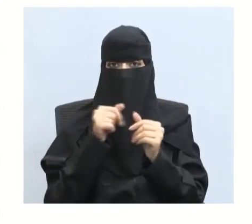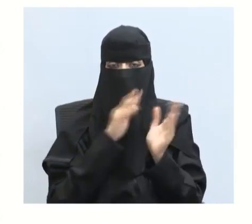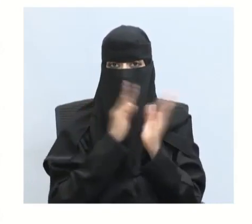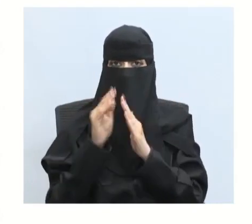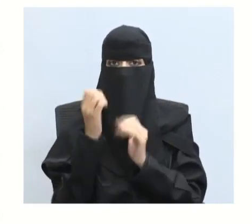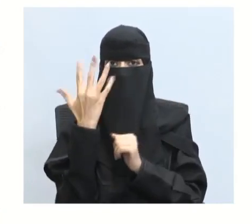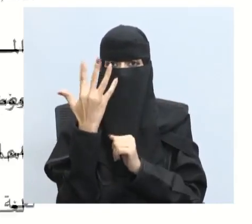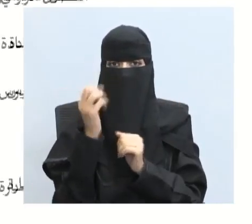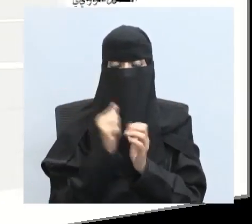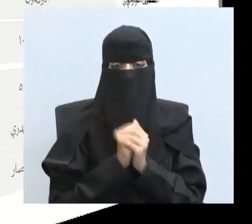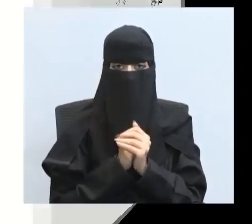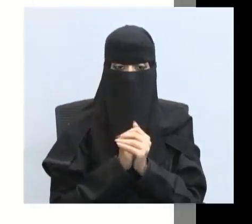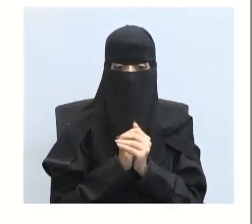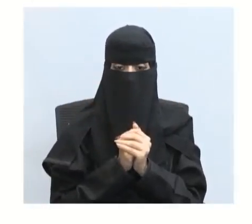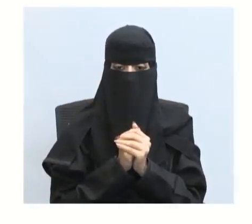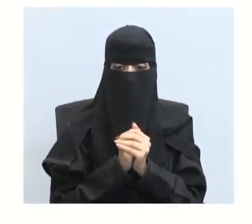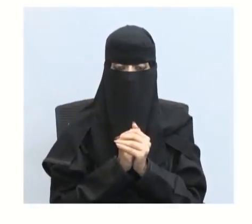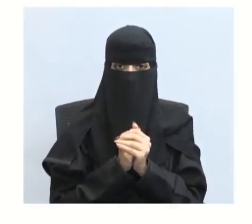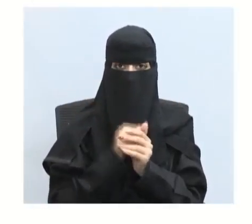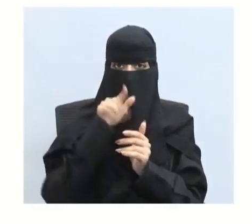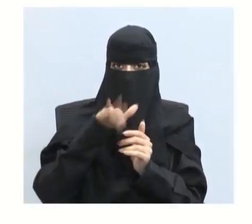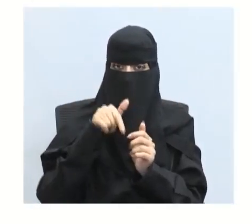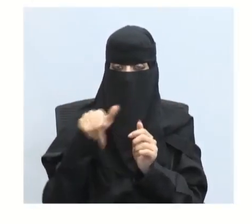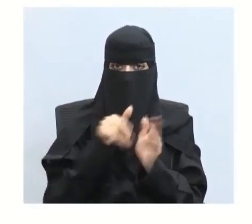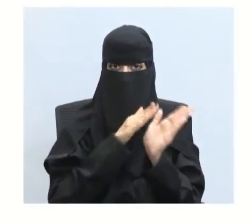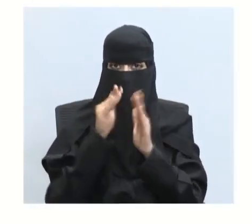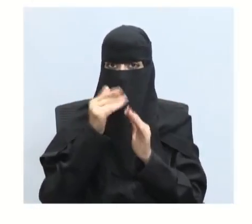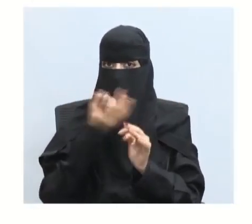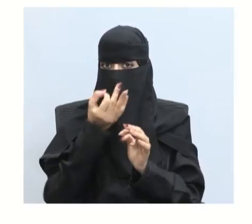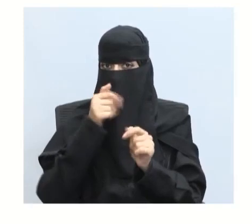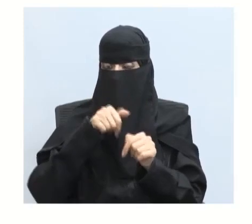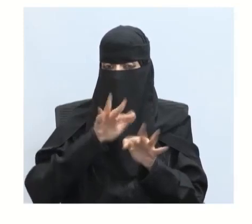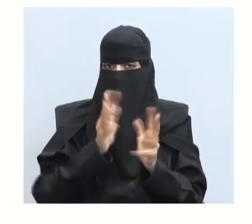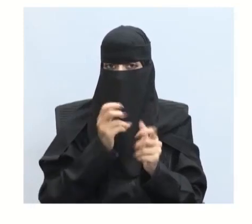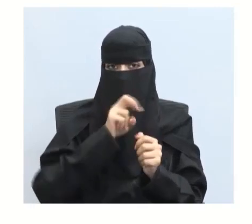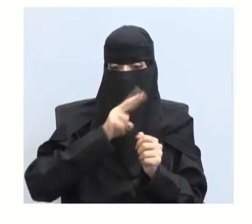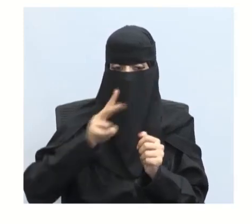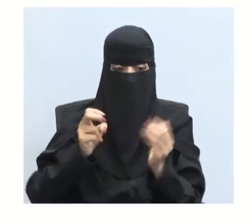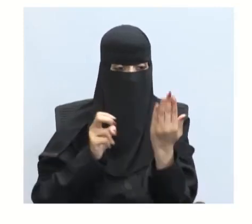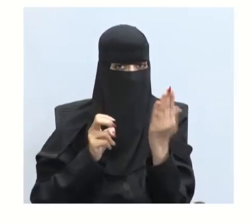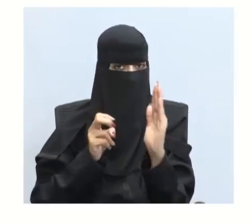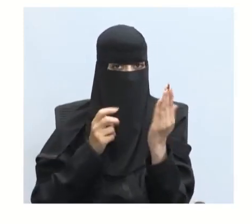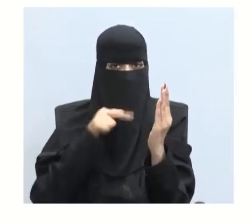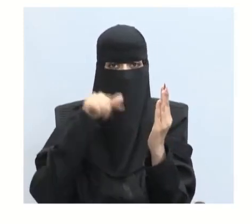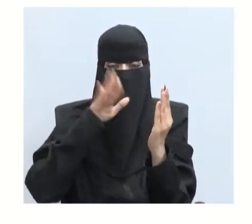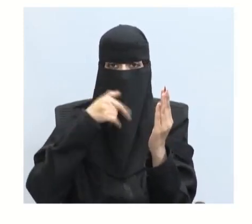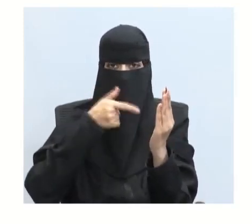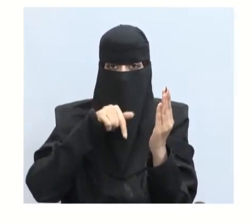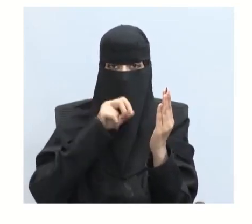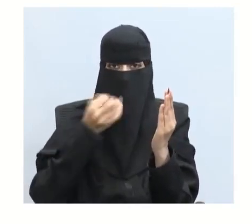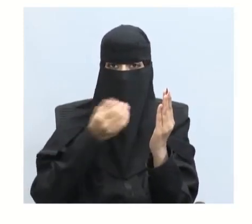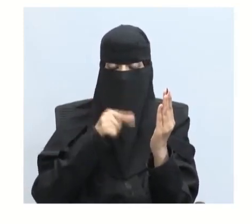اثراءات الفصل الخامس في هذا الفصل تحدثنا عن المرايا وتناولنا